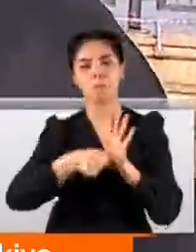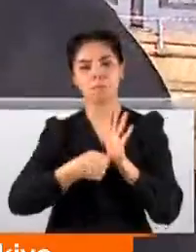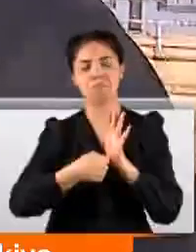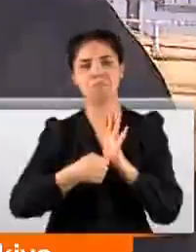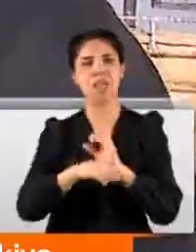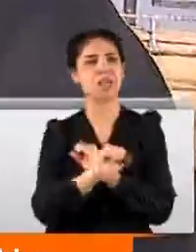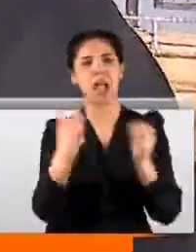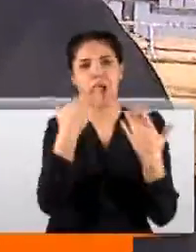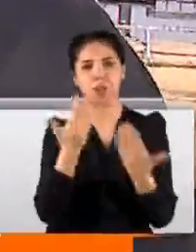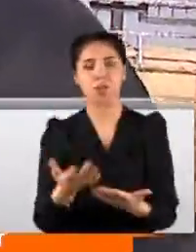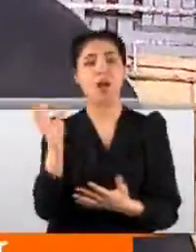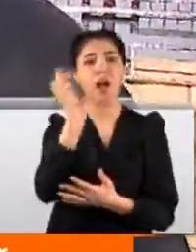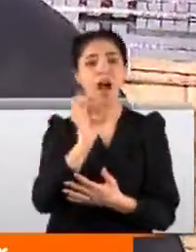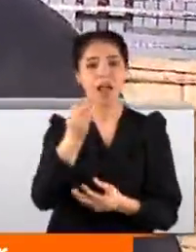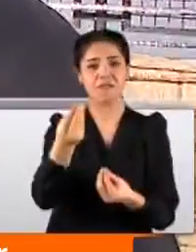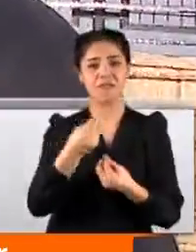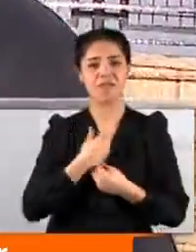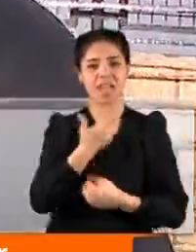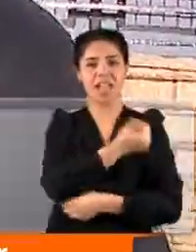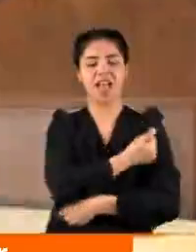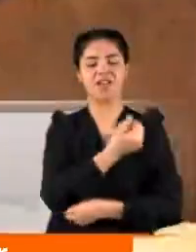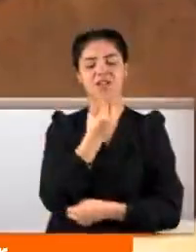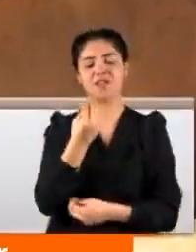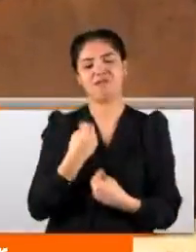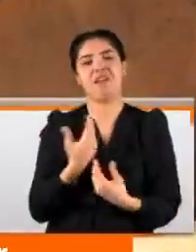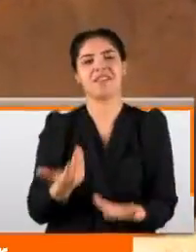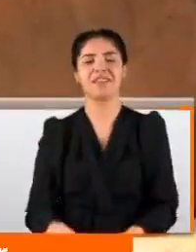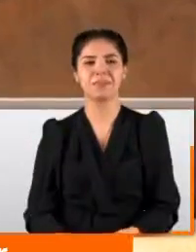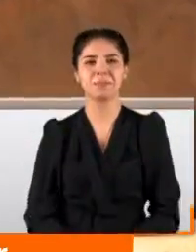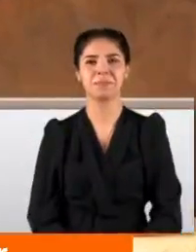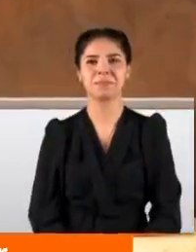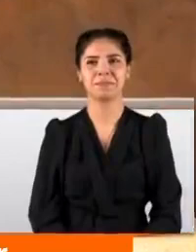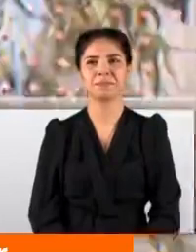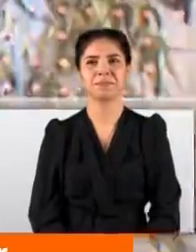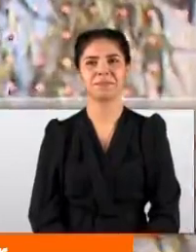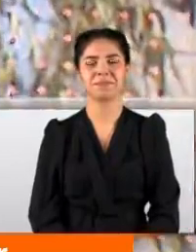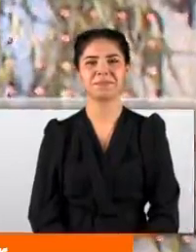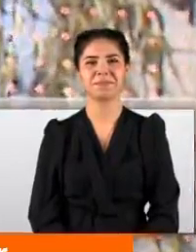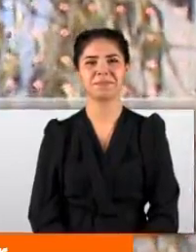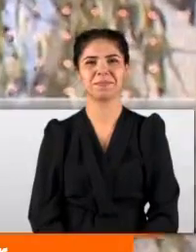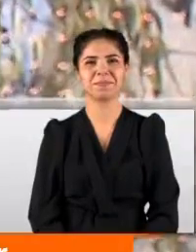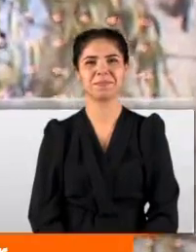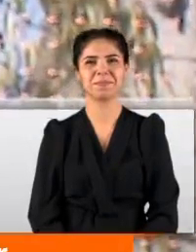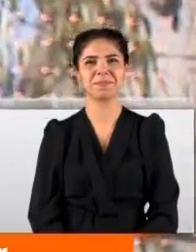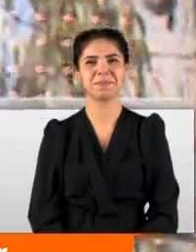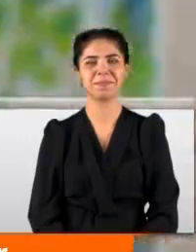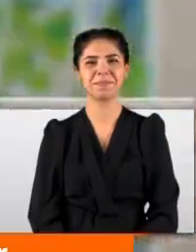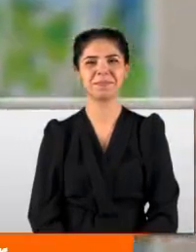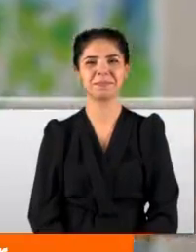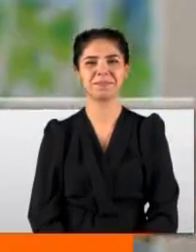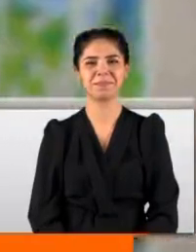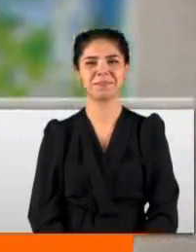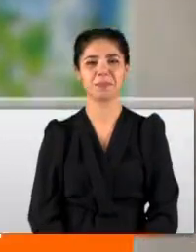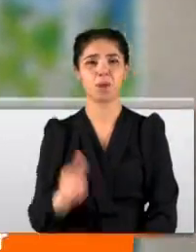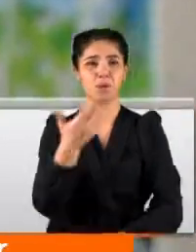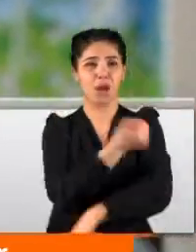yan etkisi. Arılar verdi bana aşı yapma yetkisi. Sırtındaki sepetimde ben olayım. Bu